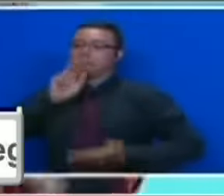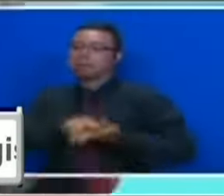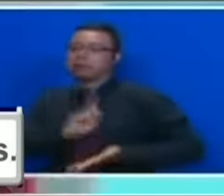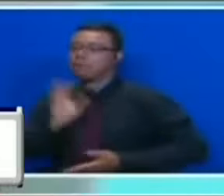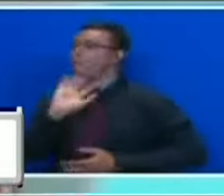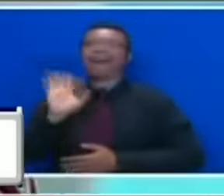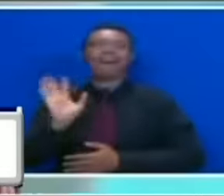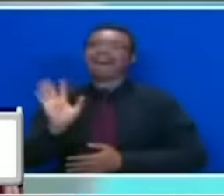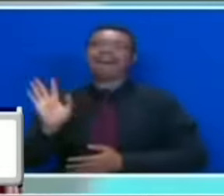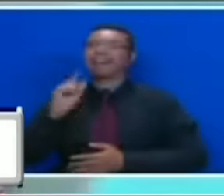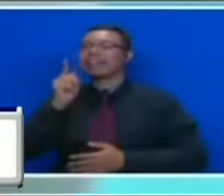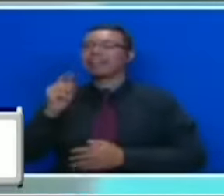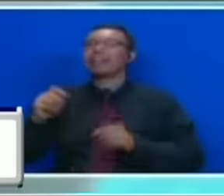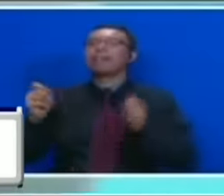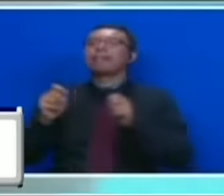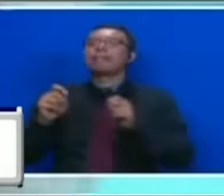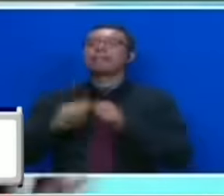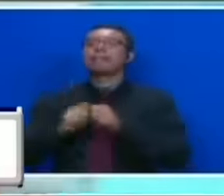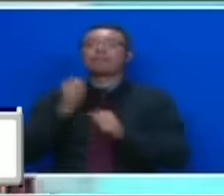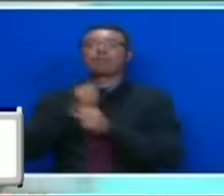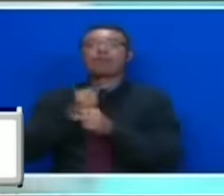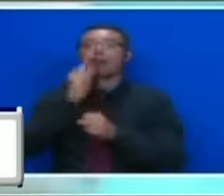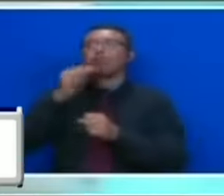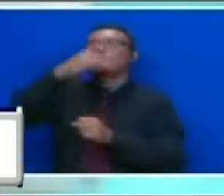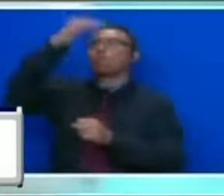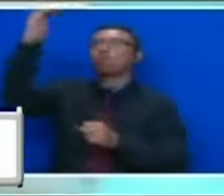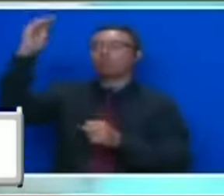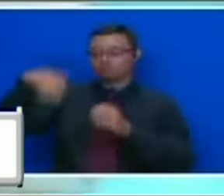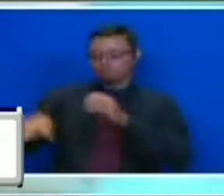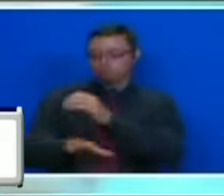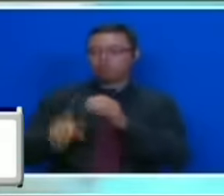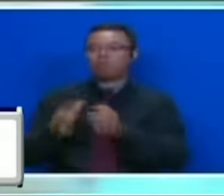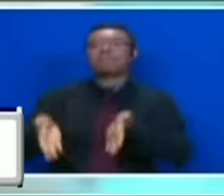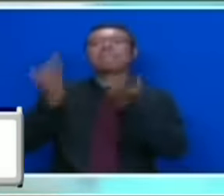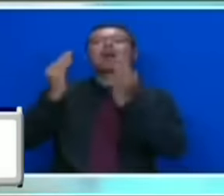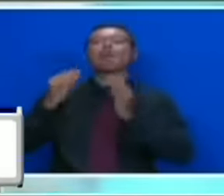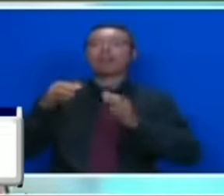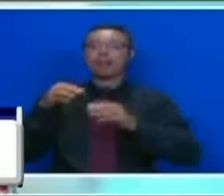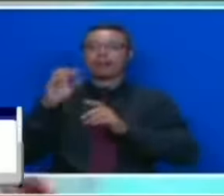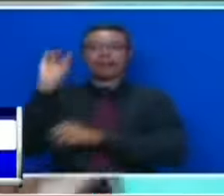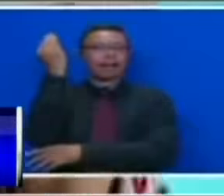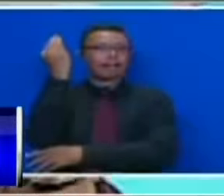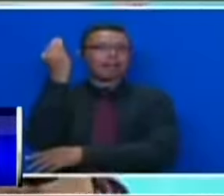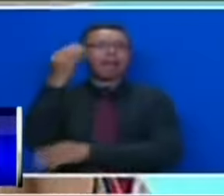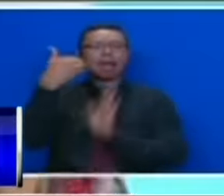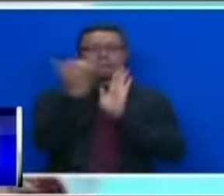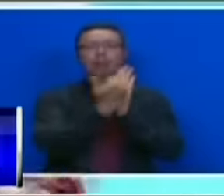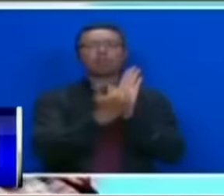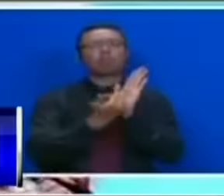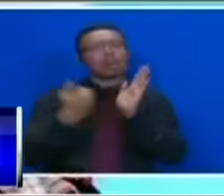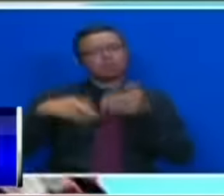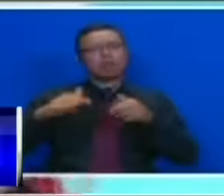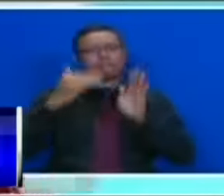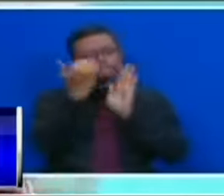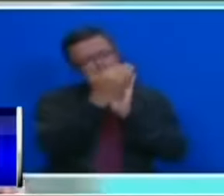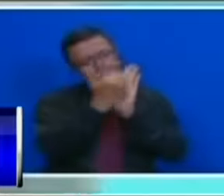ruang atas dan bawah tanah untuk membangun infrastruktur DKI. Peraturannya memang lagi disusun, tapi secara